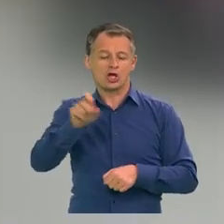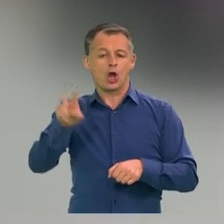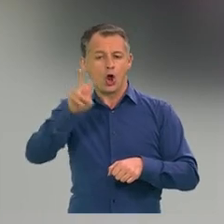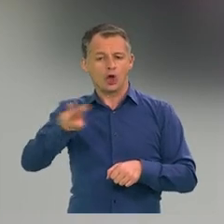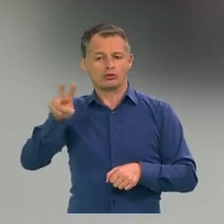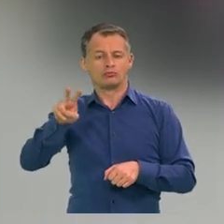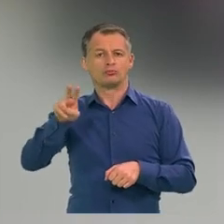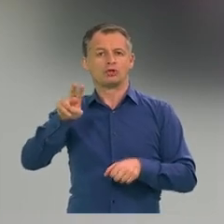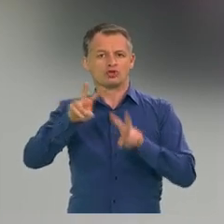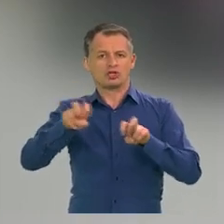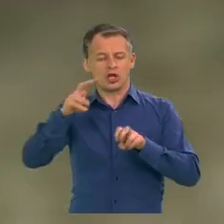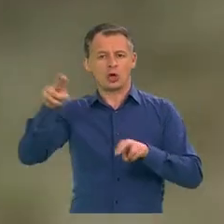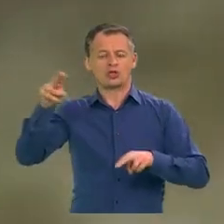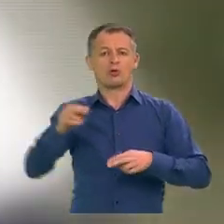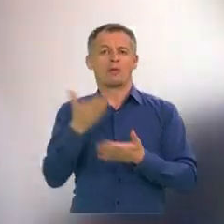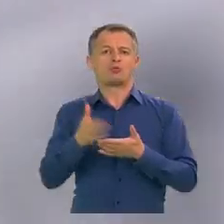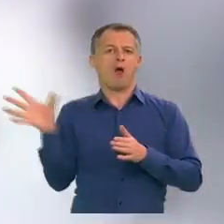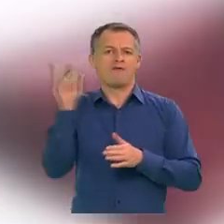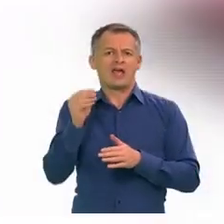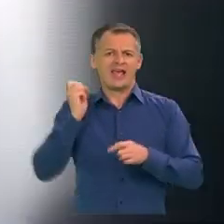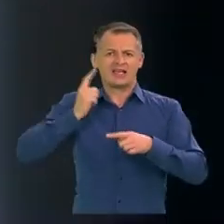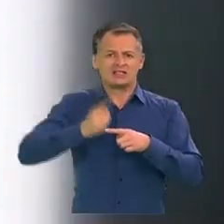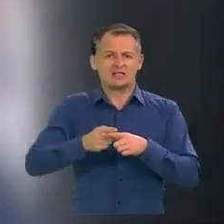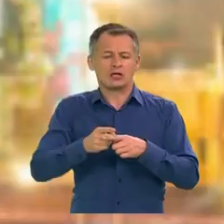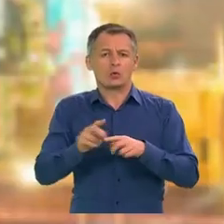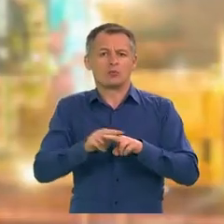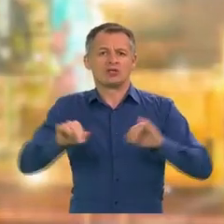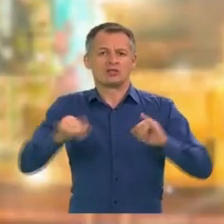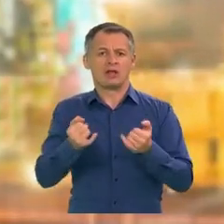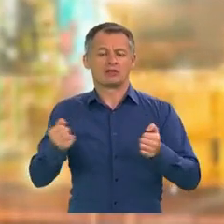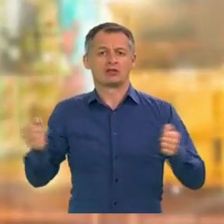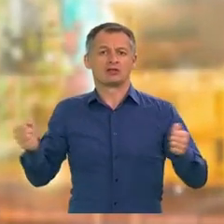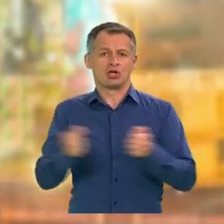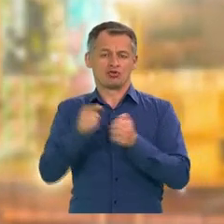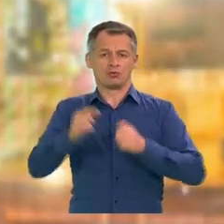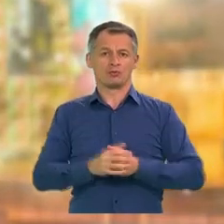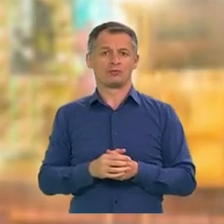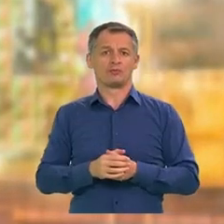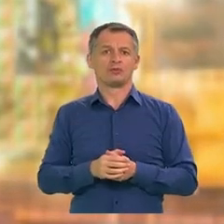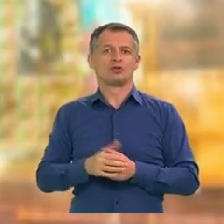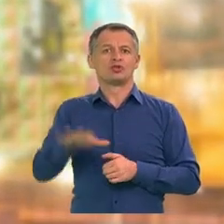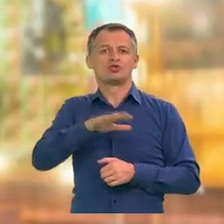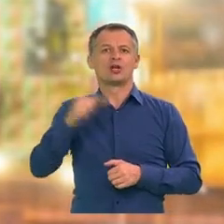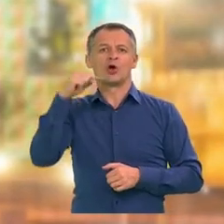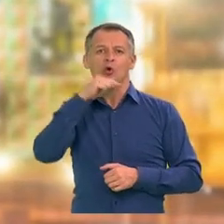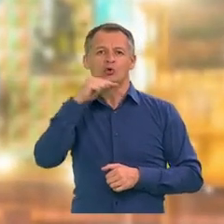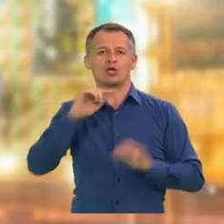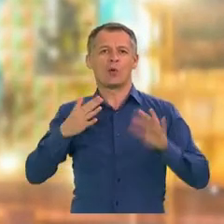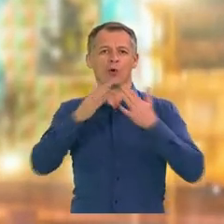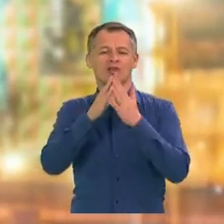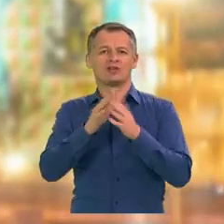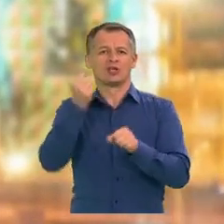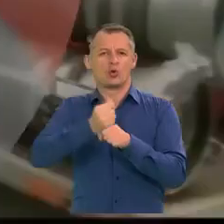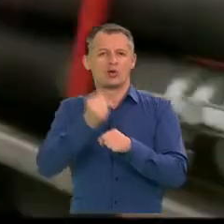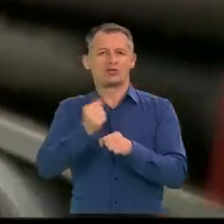pentru a afla cauza exactă a producerii acestei tragedii. La Roșia Montană se lucrează la foc continuu pentru